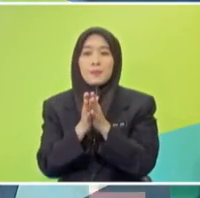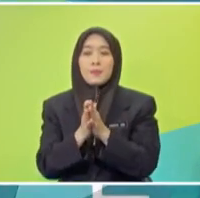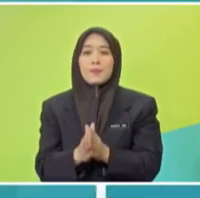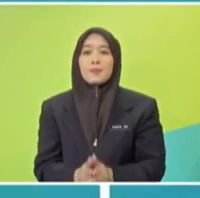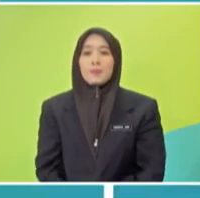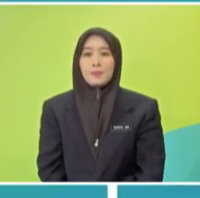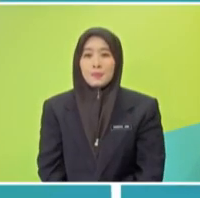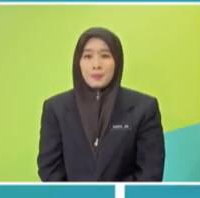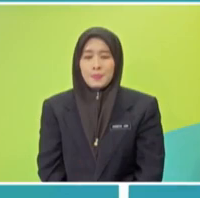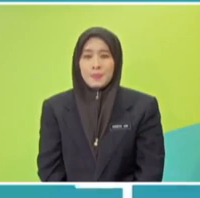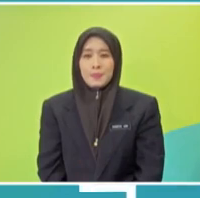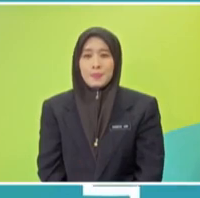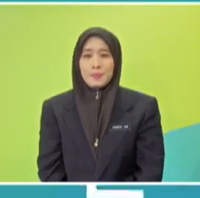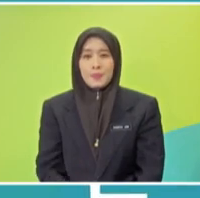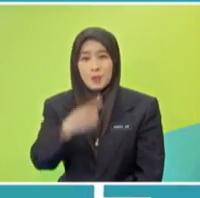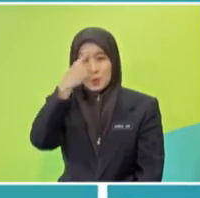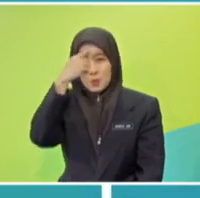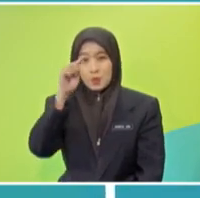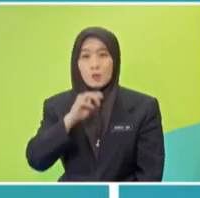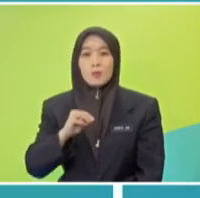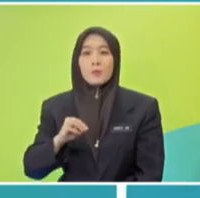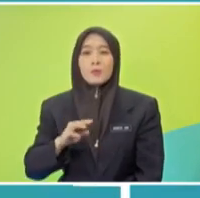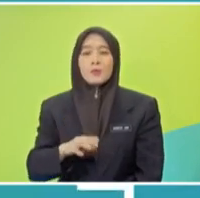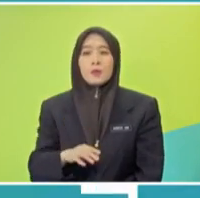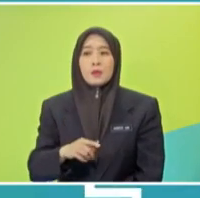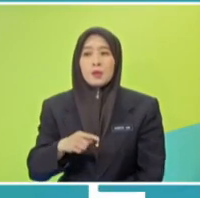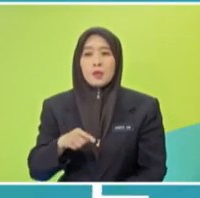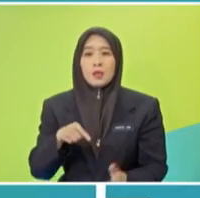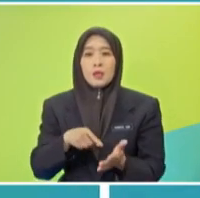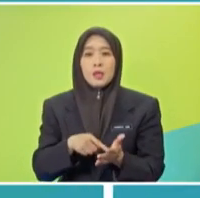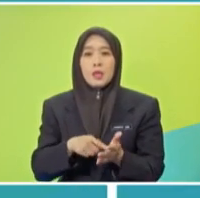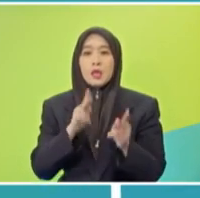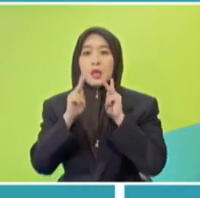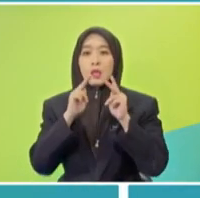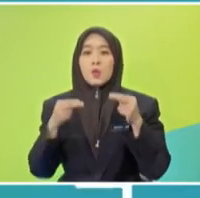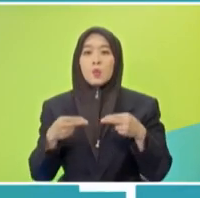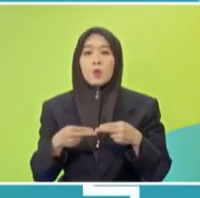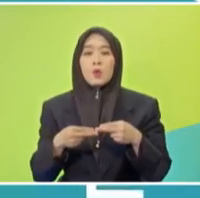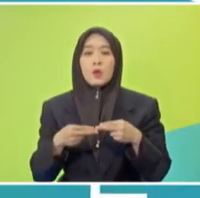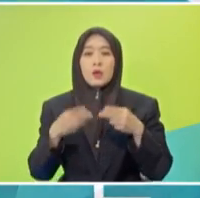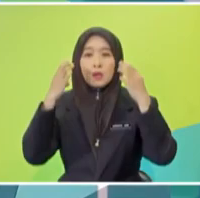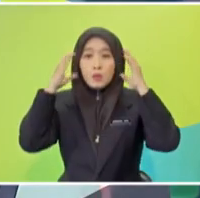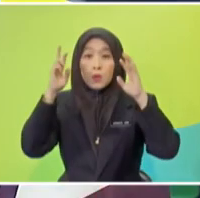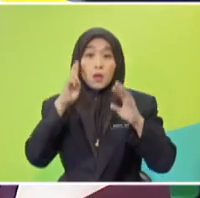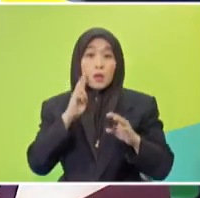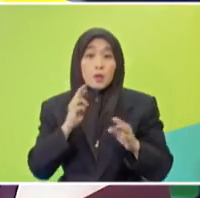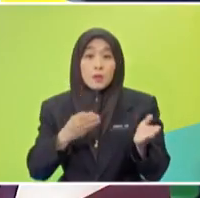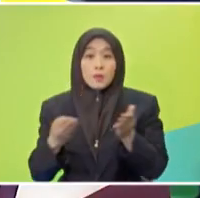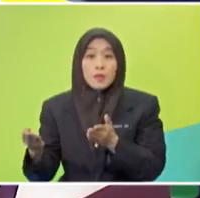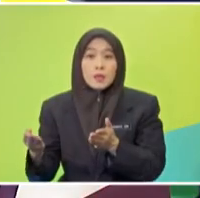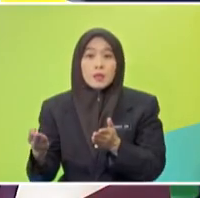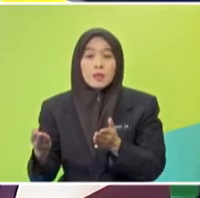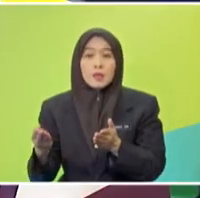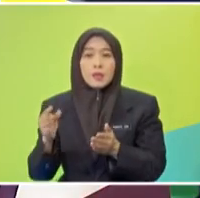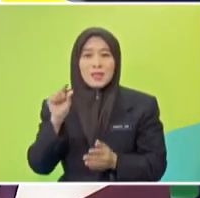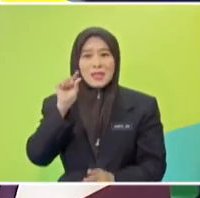Wah pandainya semua Oke ini bagi kata hubung kalau Aceh gurahimmah boleh beri sedikit orang